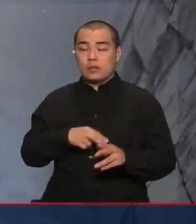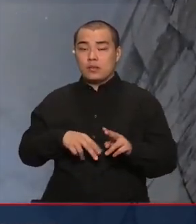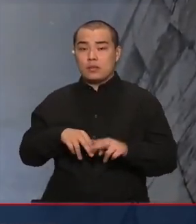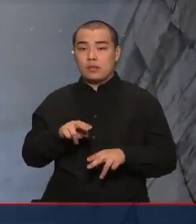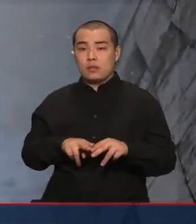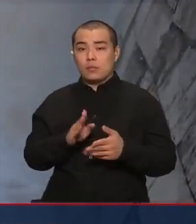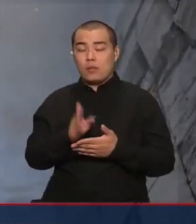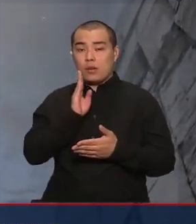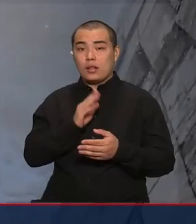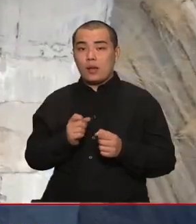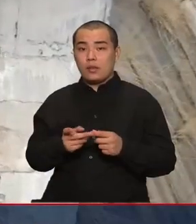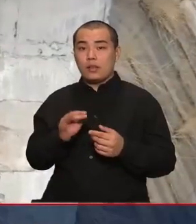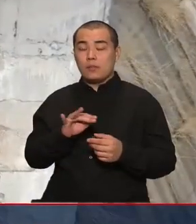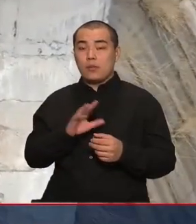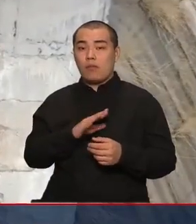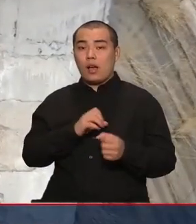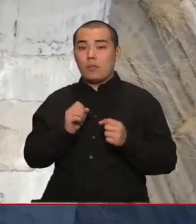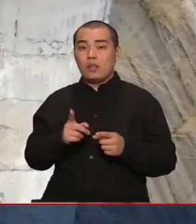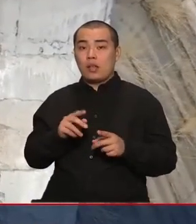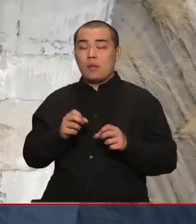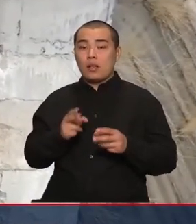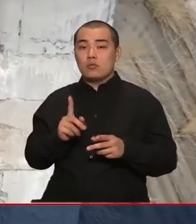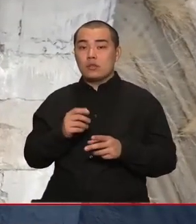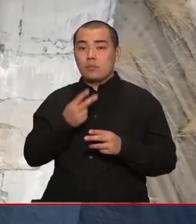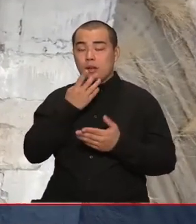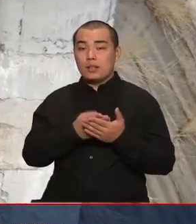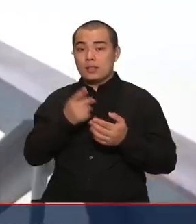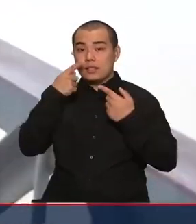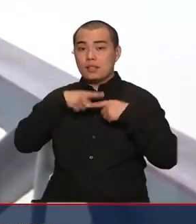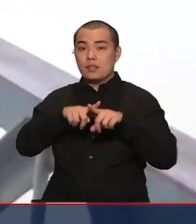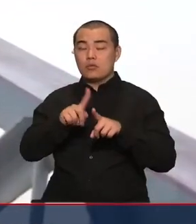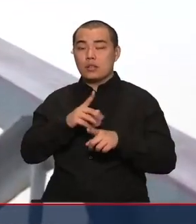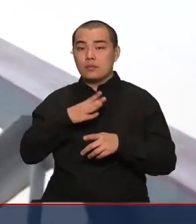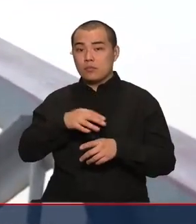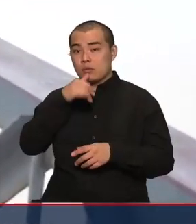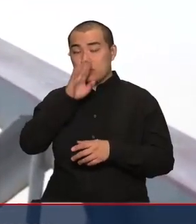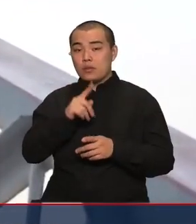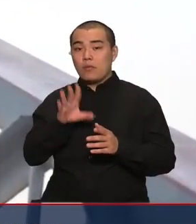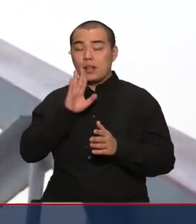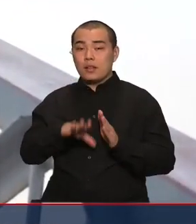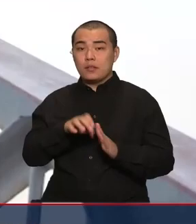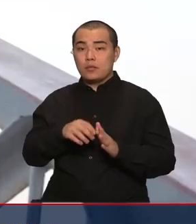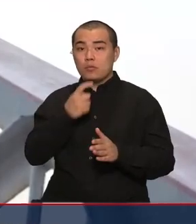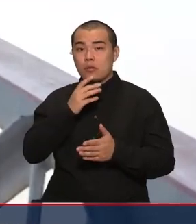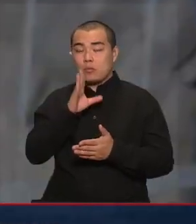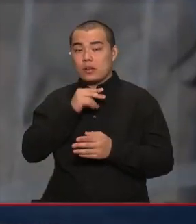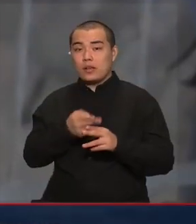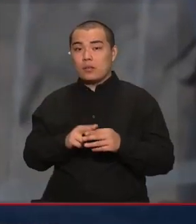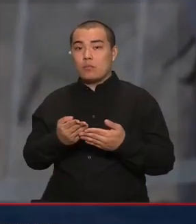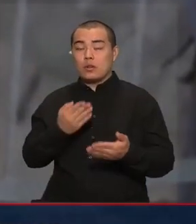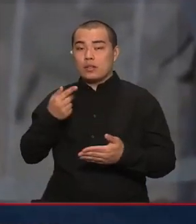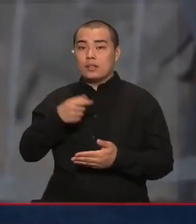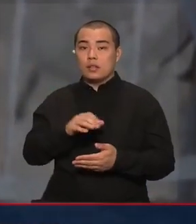по водоотведению. Есть опасения, что устаревшее гидротехническое оборудование может не выдержать большого объема воды, поступившего с прошлой